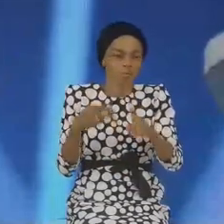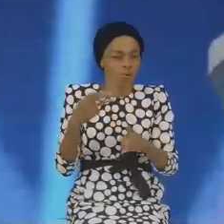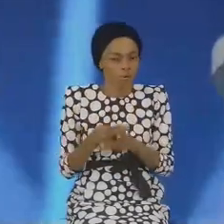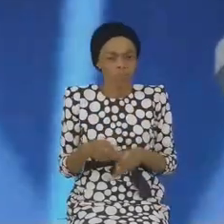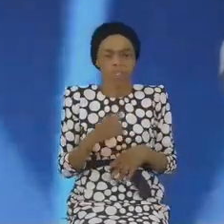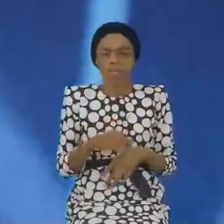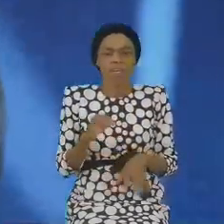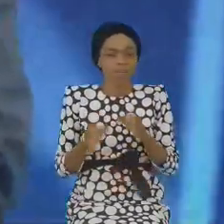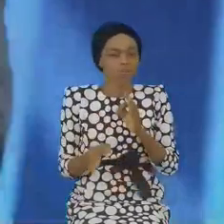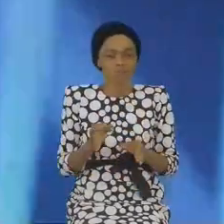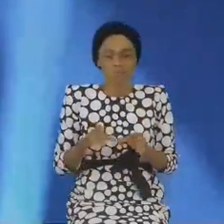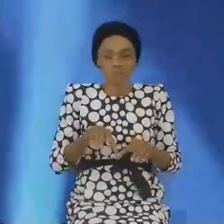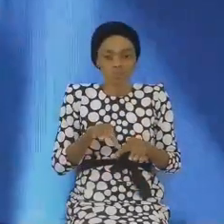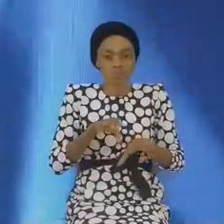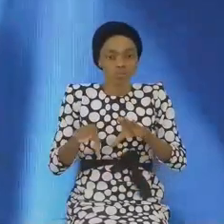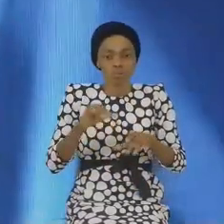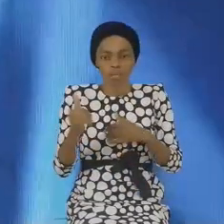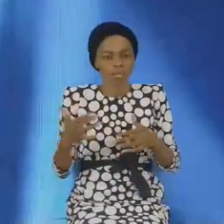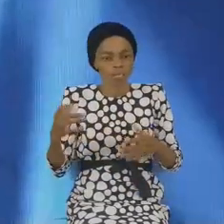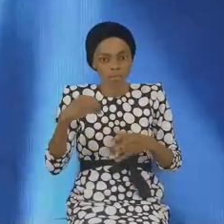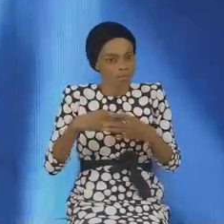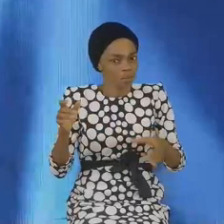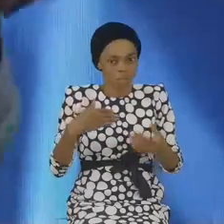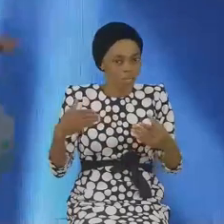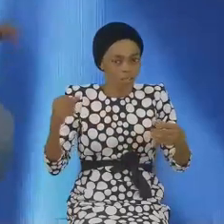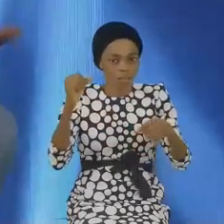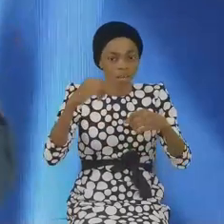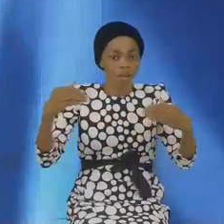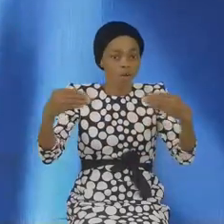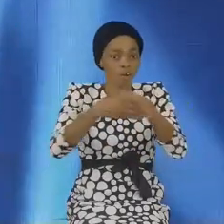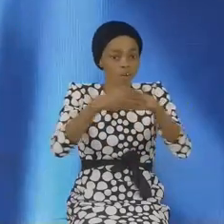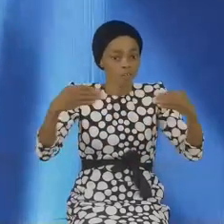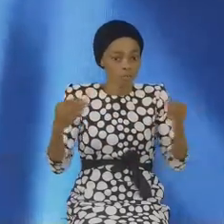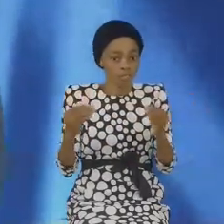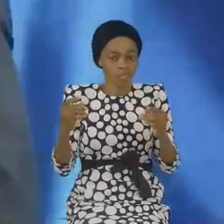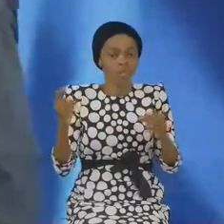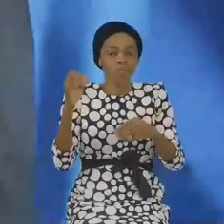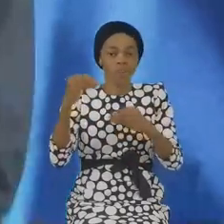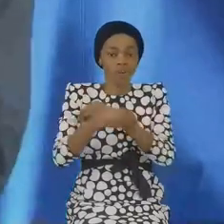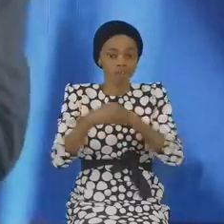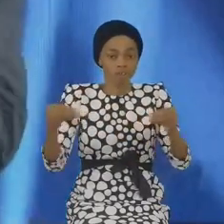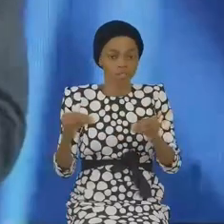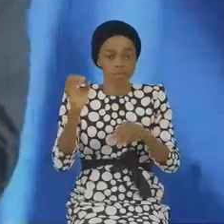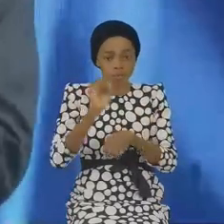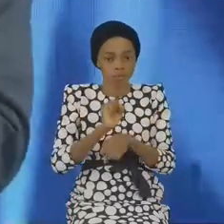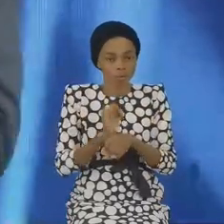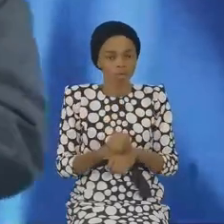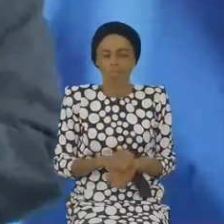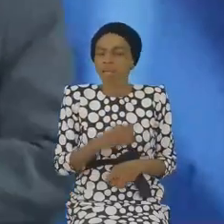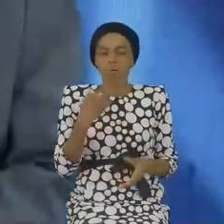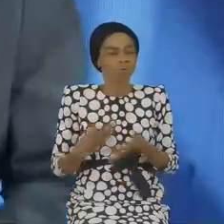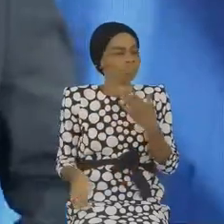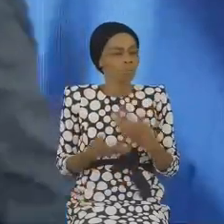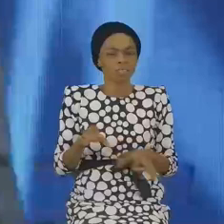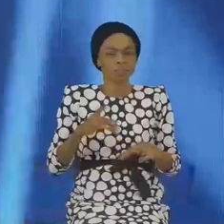même dans leur travail au bureau, dans tout ce qu'ils font, c'est vous n'arrivez pas à faire la